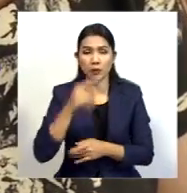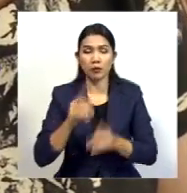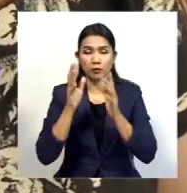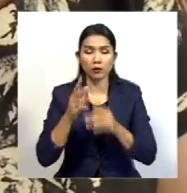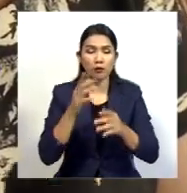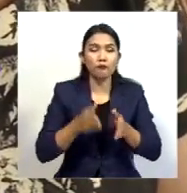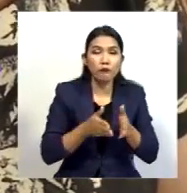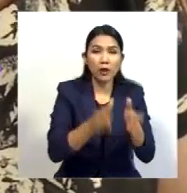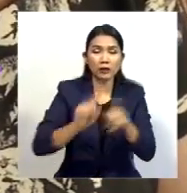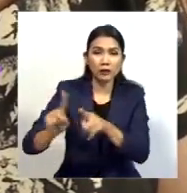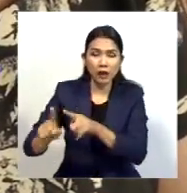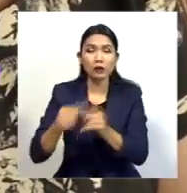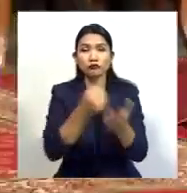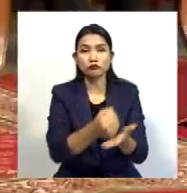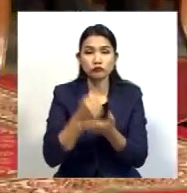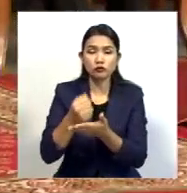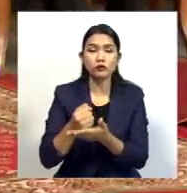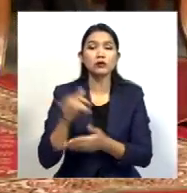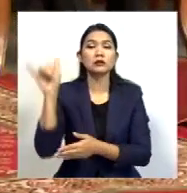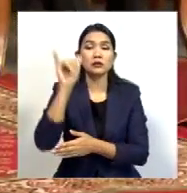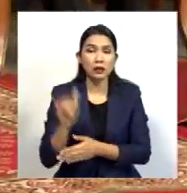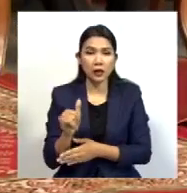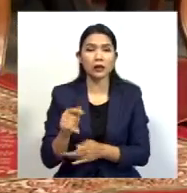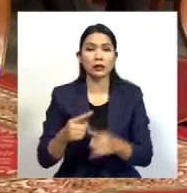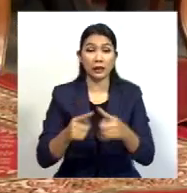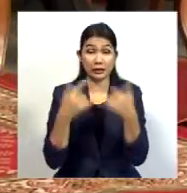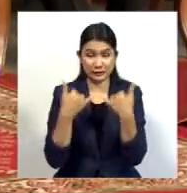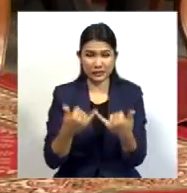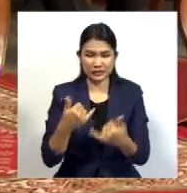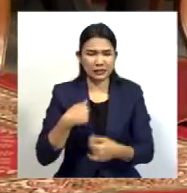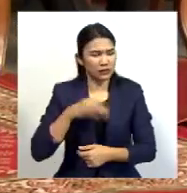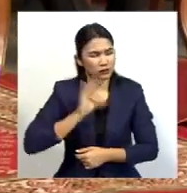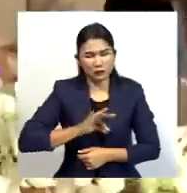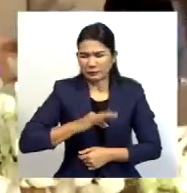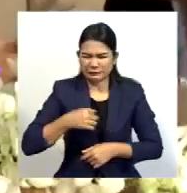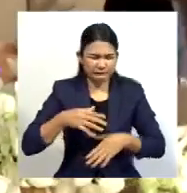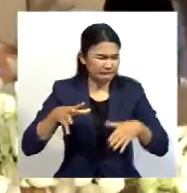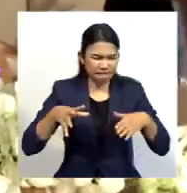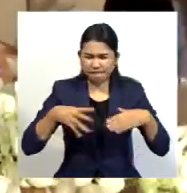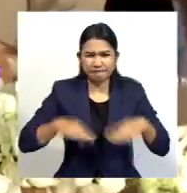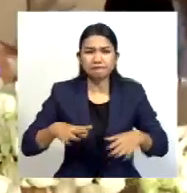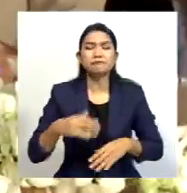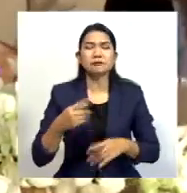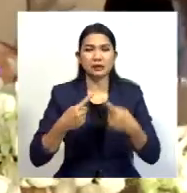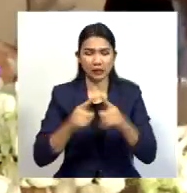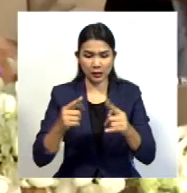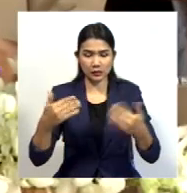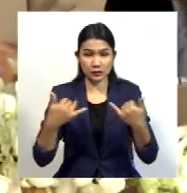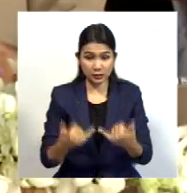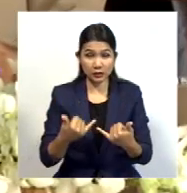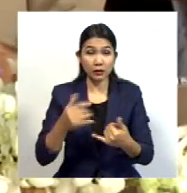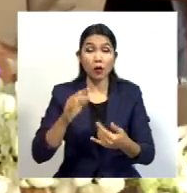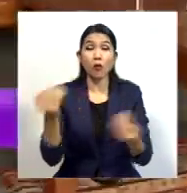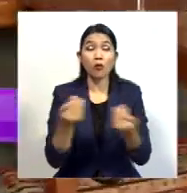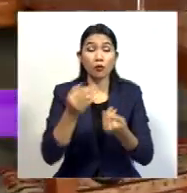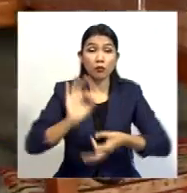จากหน่วยงานต่างๆแล้วก็ญาติพี่น้องแม้ว่าขณะนี้จะยังยอมรับเหตุการณ์ที่เกิดขึ้นไม่ได้แต่ชีวิตที่มีอยู่หลังจากนี้